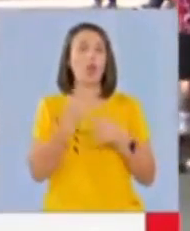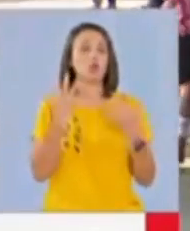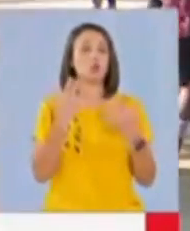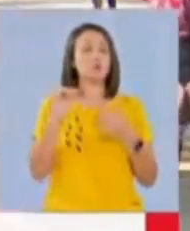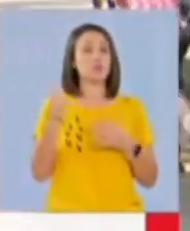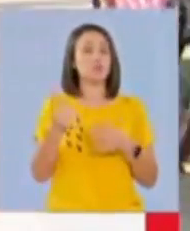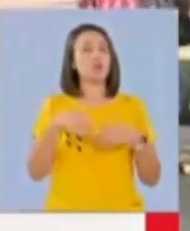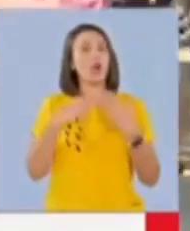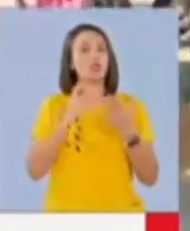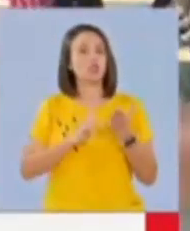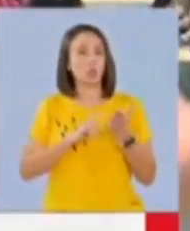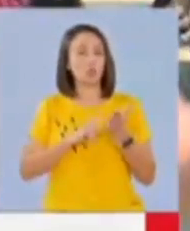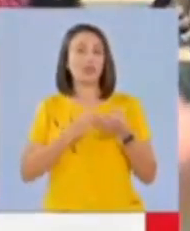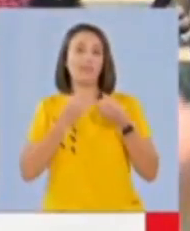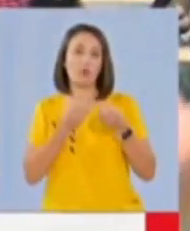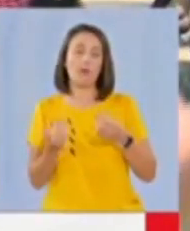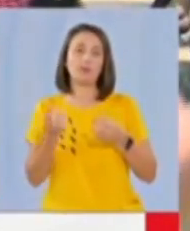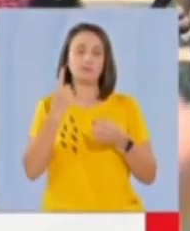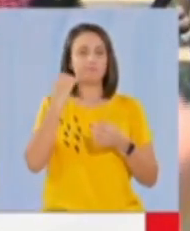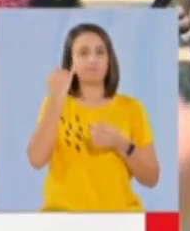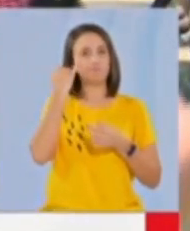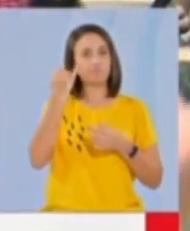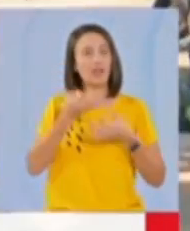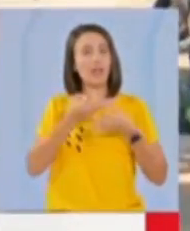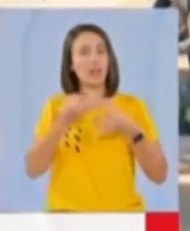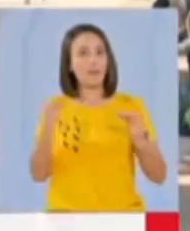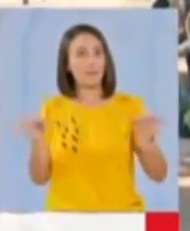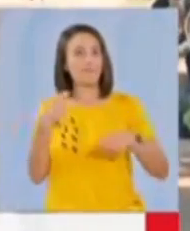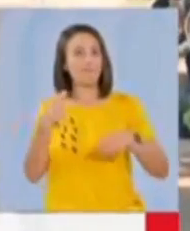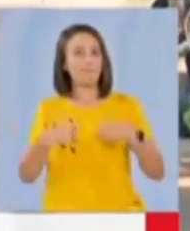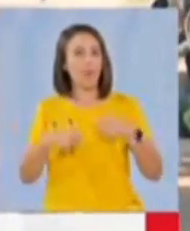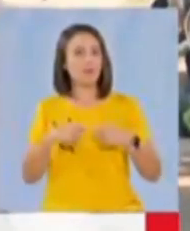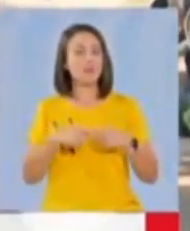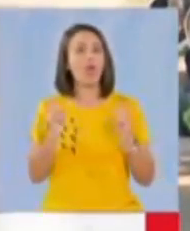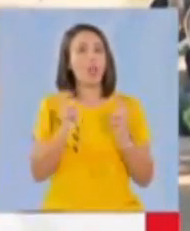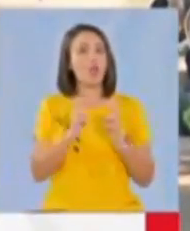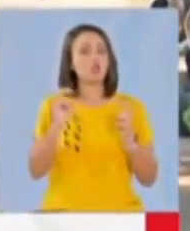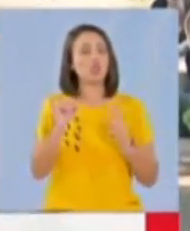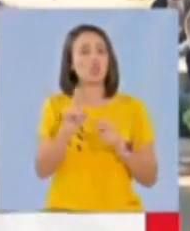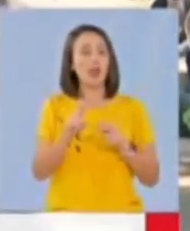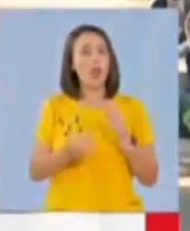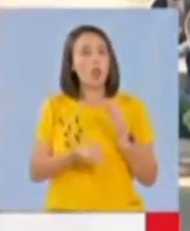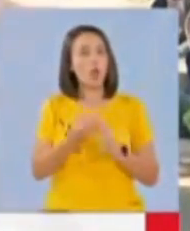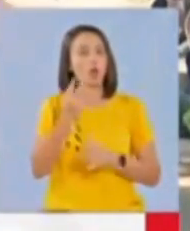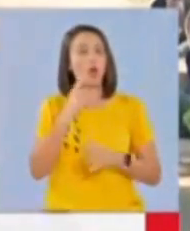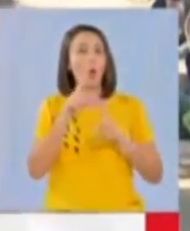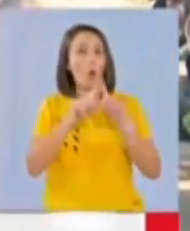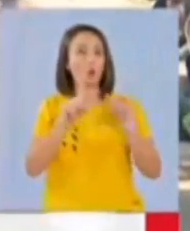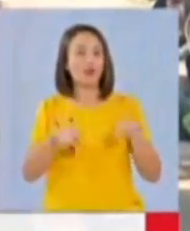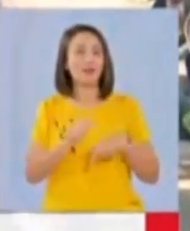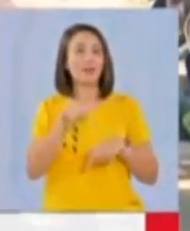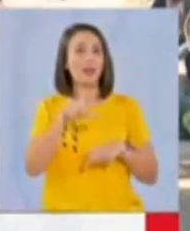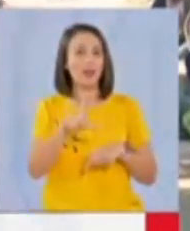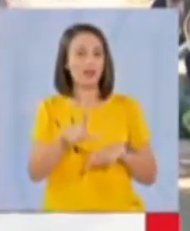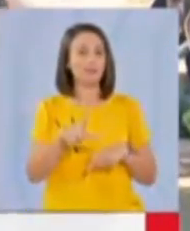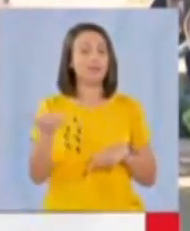și li s-au cerut datele sub pretextul liberalizării pieței de energie și reînnoirii contractului cu Enel.